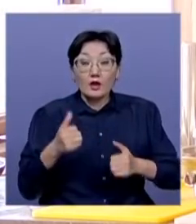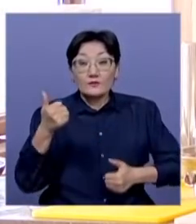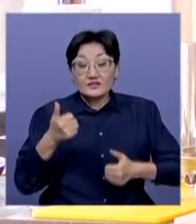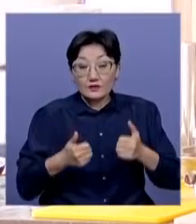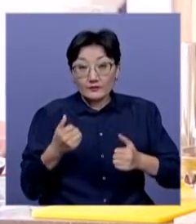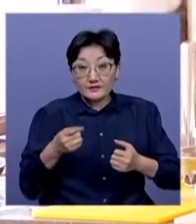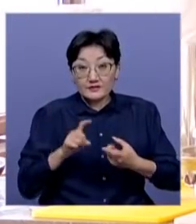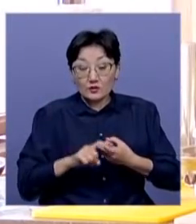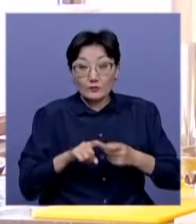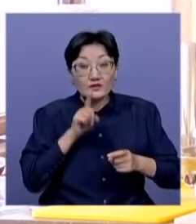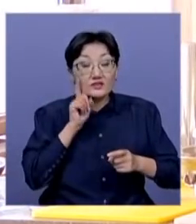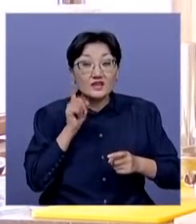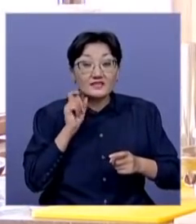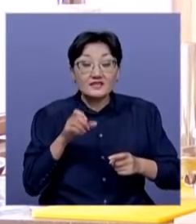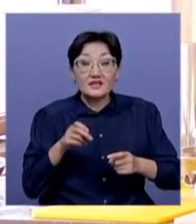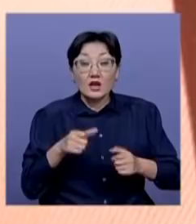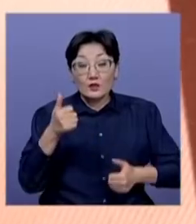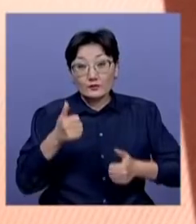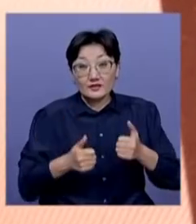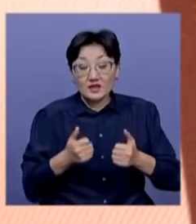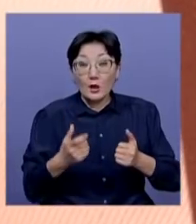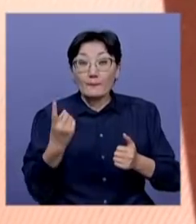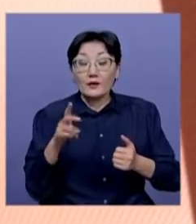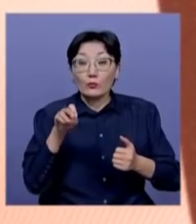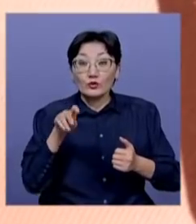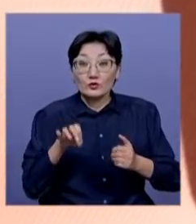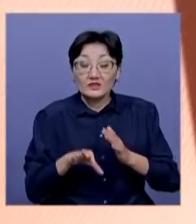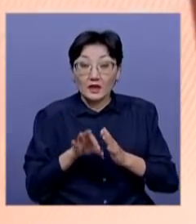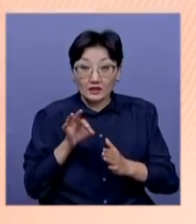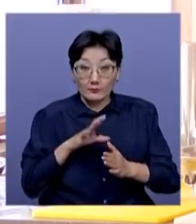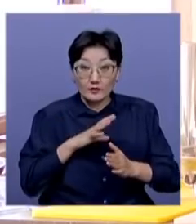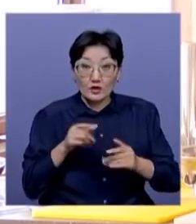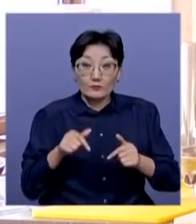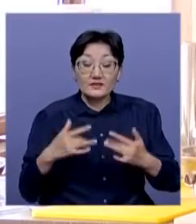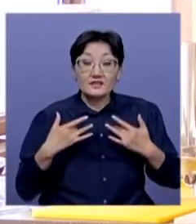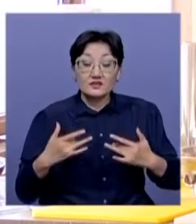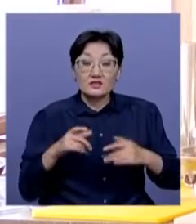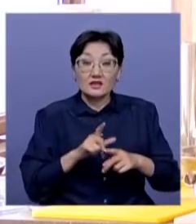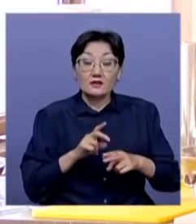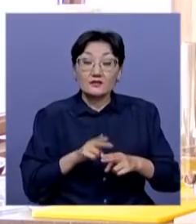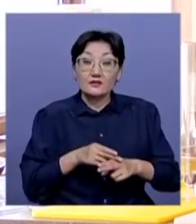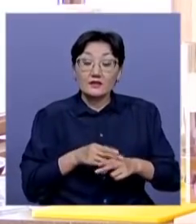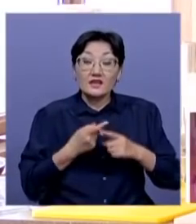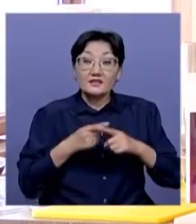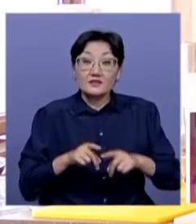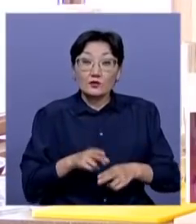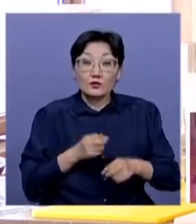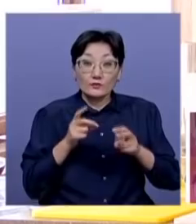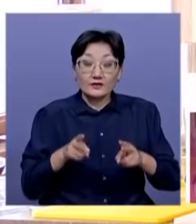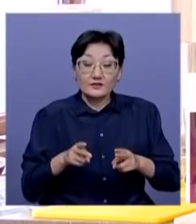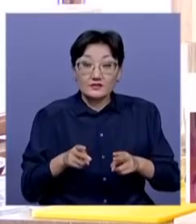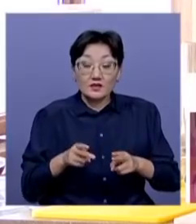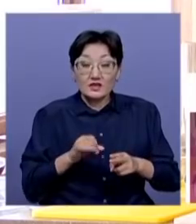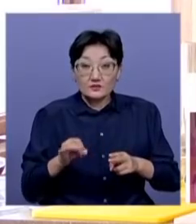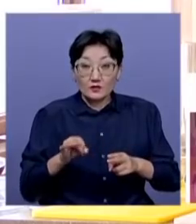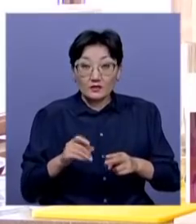байланысты жастар Skills-та бір модульді алған болатынбыз. Негізгі талап бұл жерде техника қауіпсіздігі, ең басты біздің студенттердің